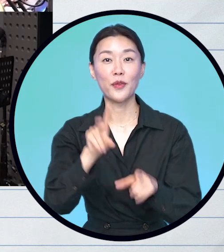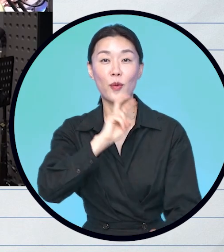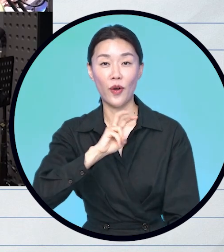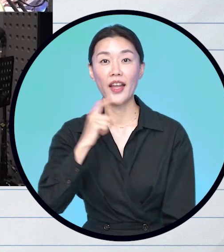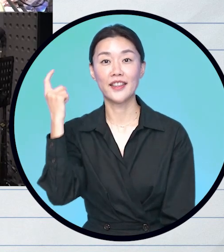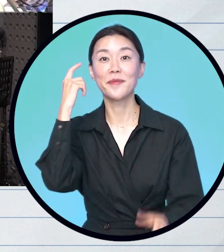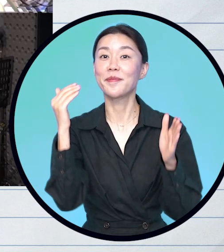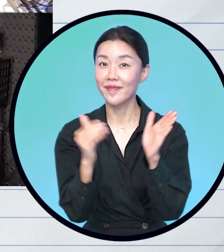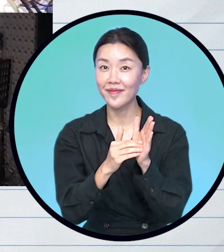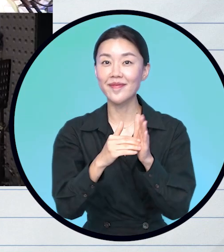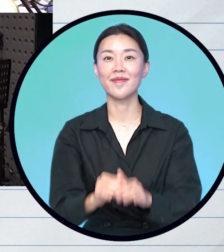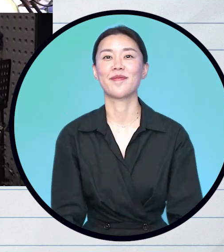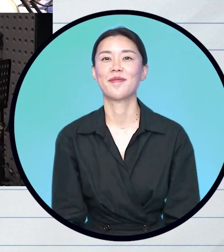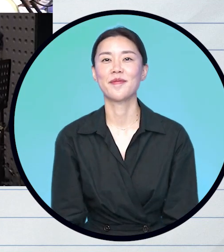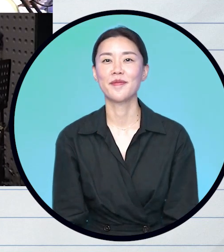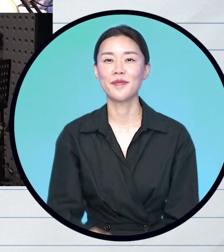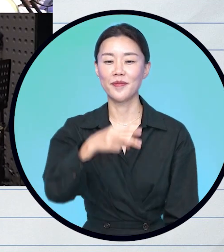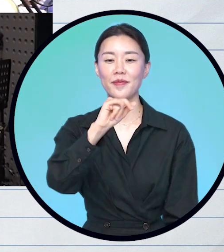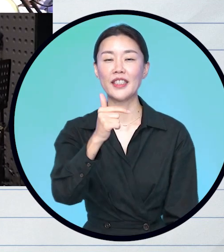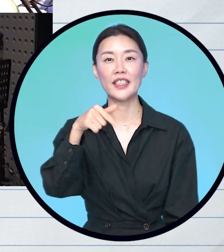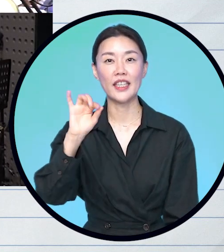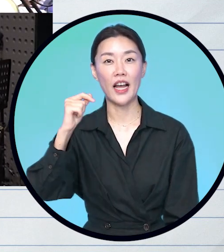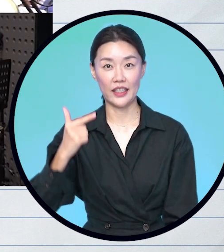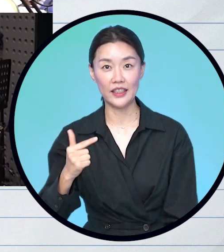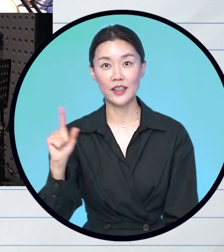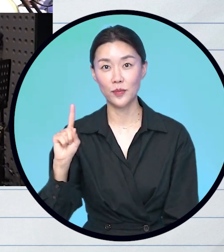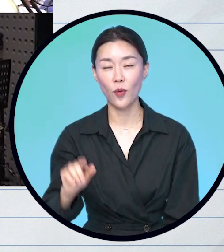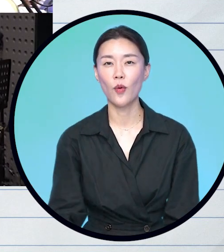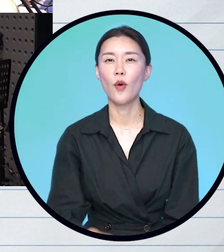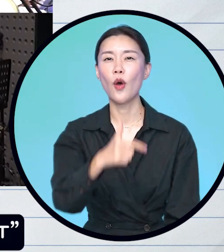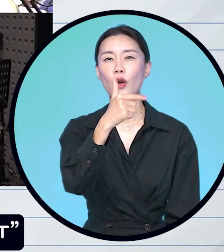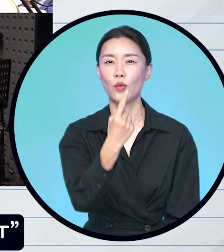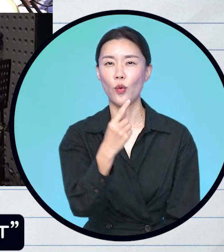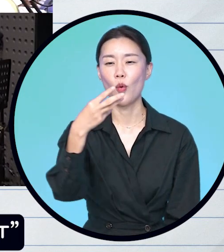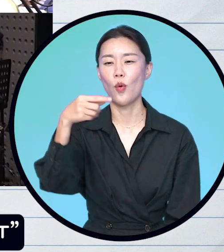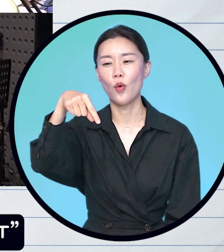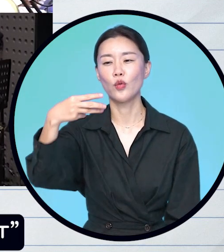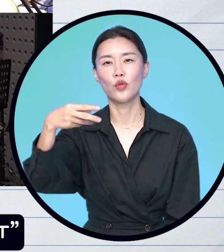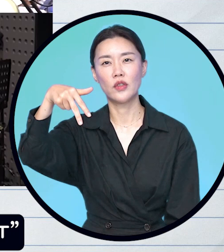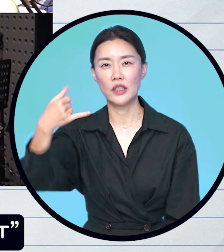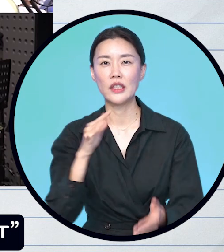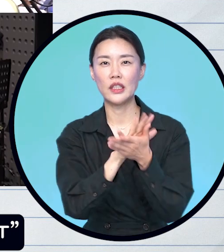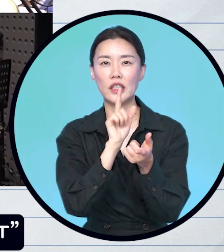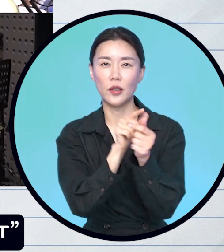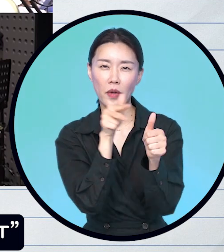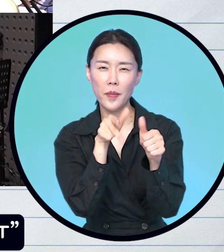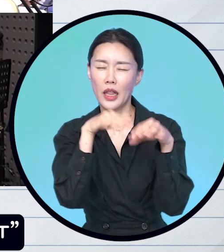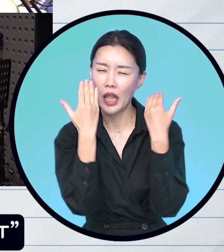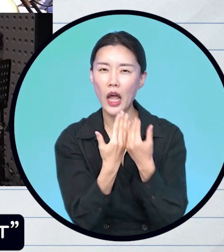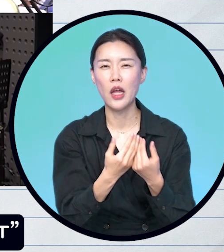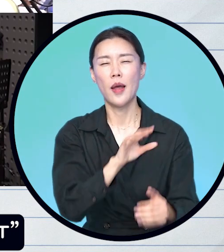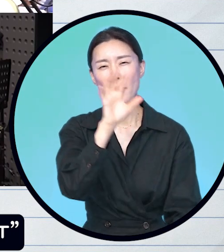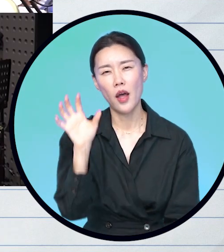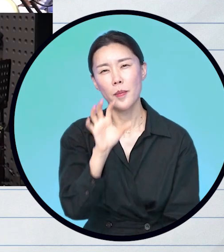트랙 탈기였습니다. 예. 신다은님이 노 룰즈 직캠 너무 많이 봐서 춤 다 외우고 응원법도 다 외웠잖아. 예.